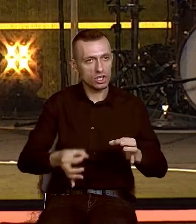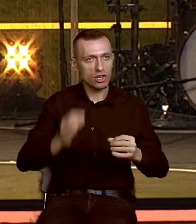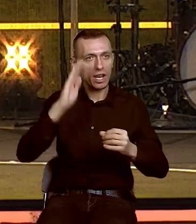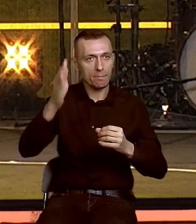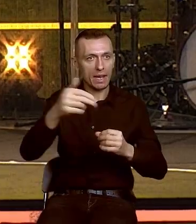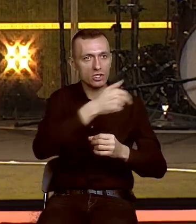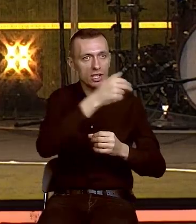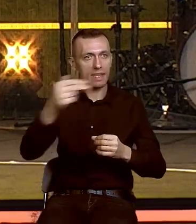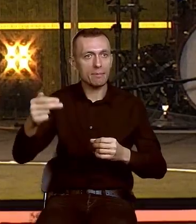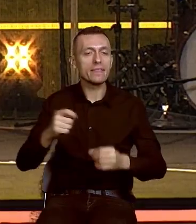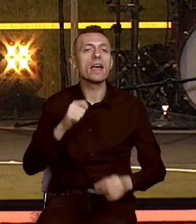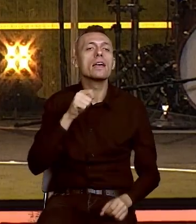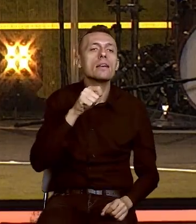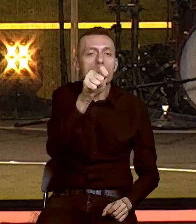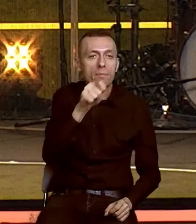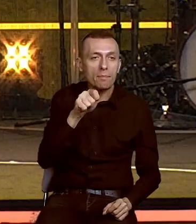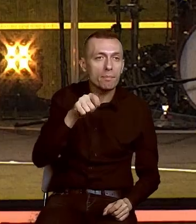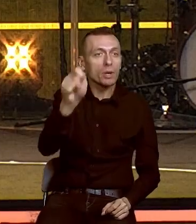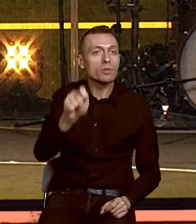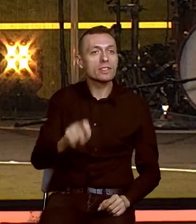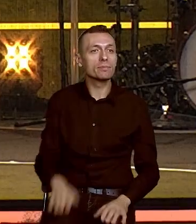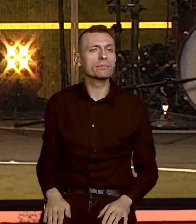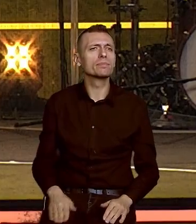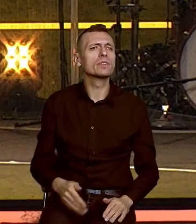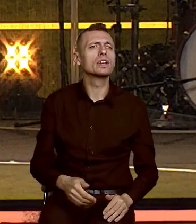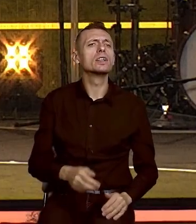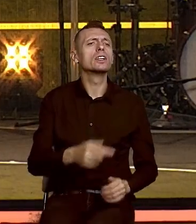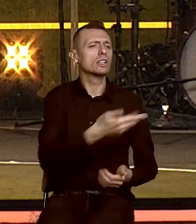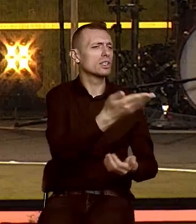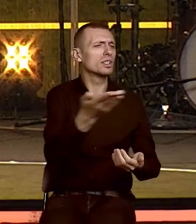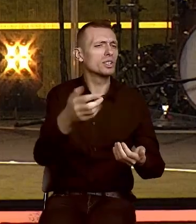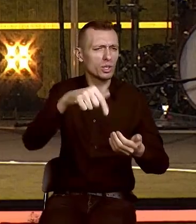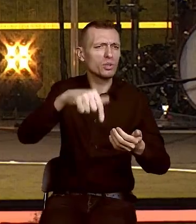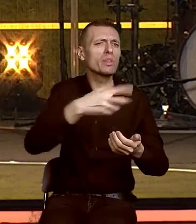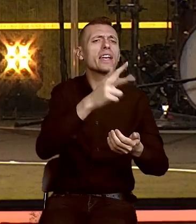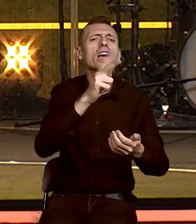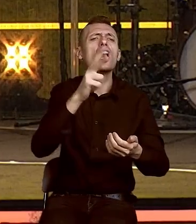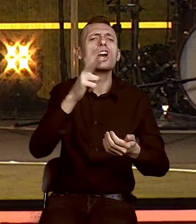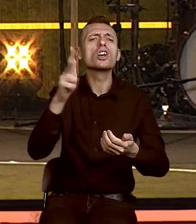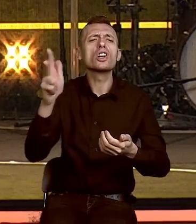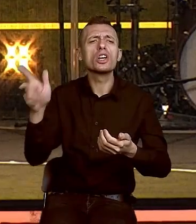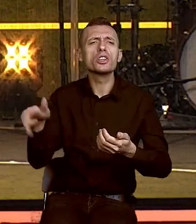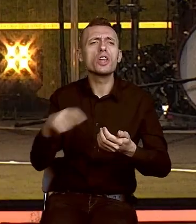Może niech podniosą rękę ci z was, którzy nigdy w życiu pokusy nie doświadczyli.